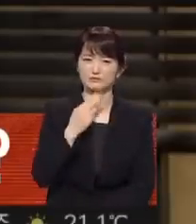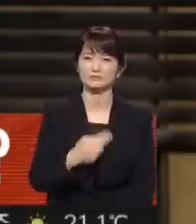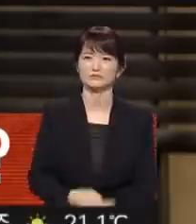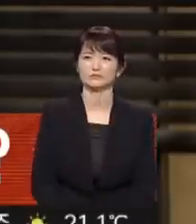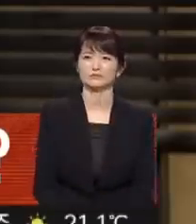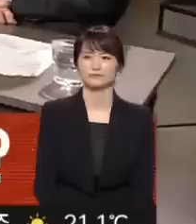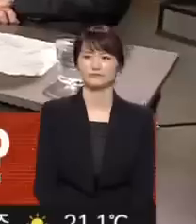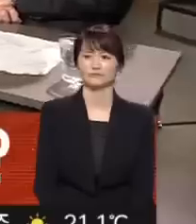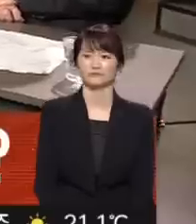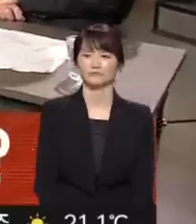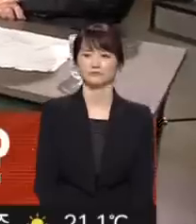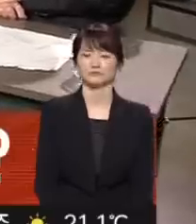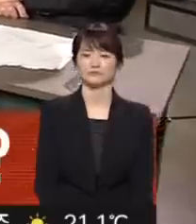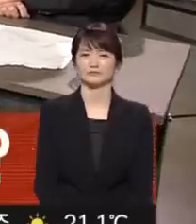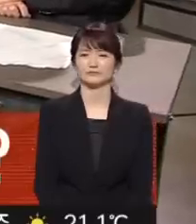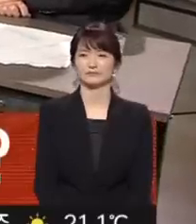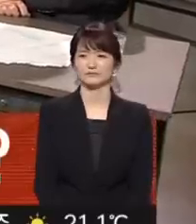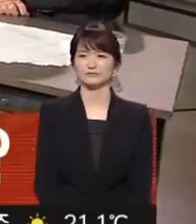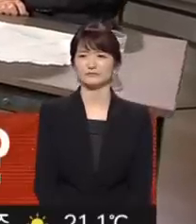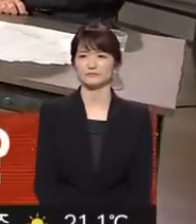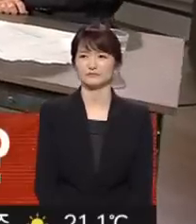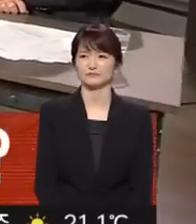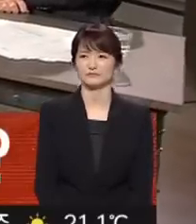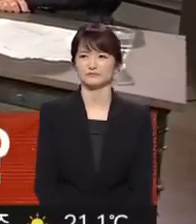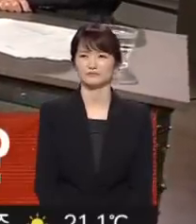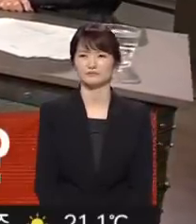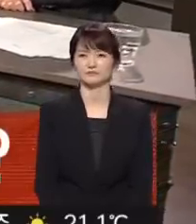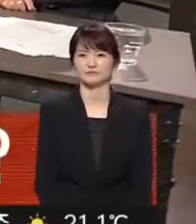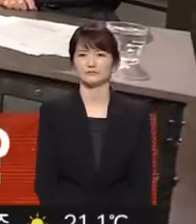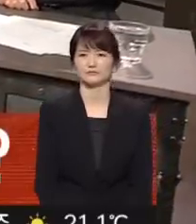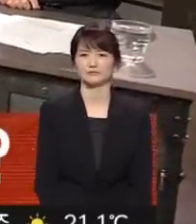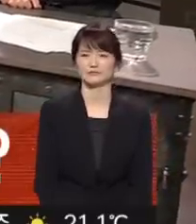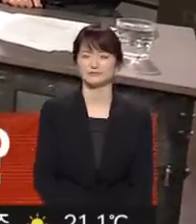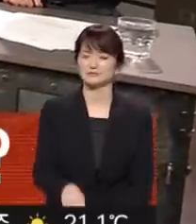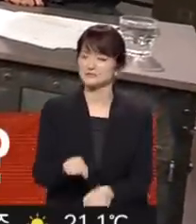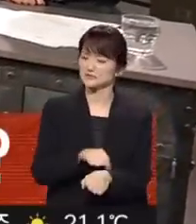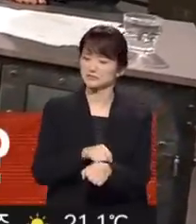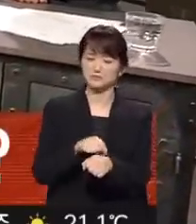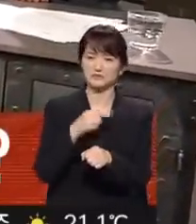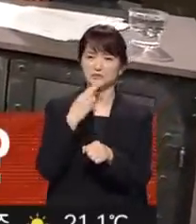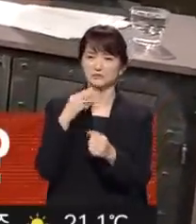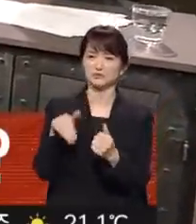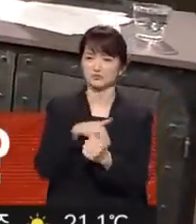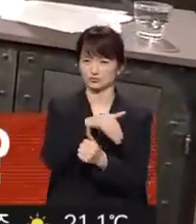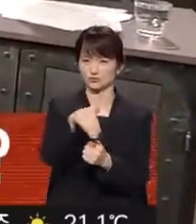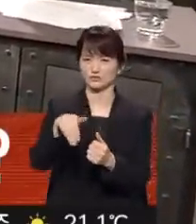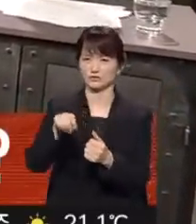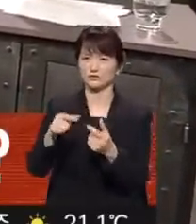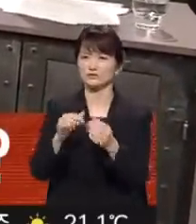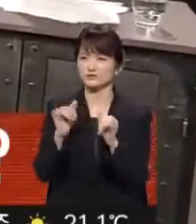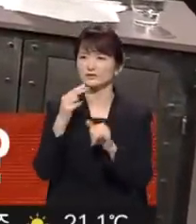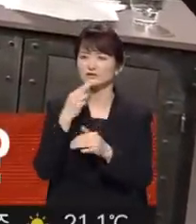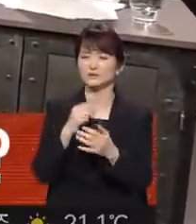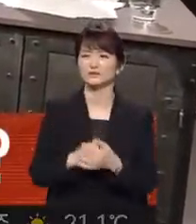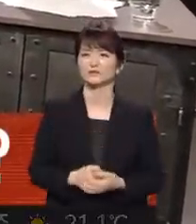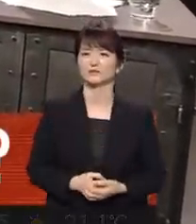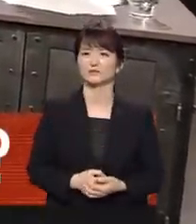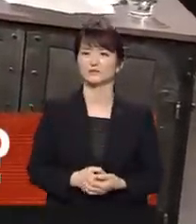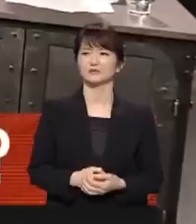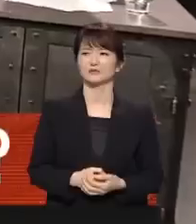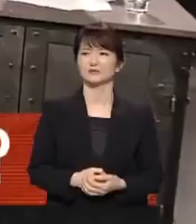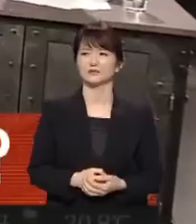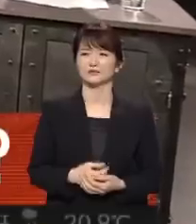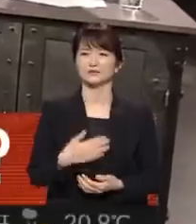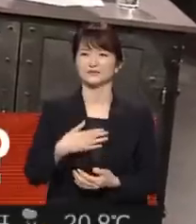자 교수님하고 팀장님도 뭐 말씀해 주세요. 저도 별로 그런 적이 별로 없습니다. 주위에 그냥 대부분. 아, 예. 제